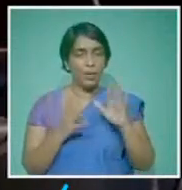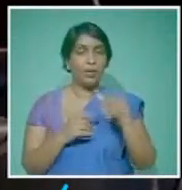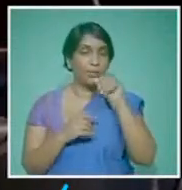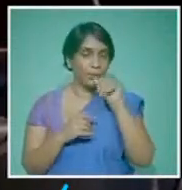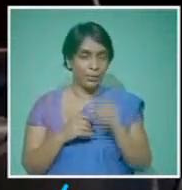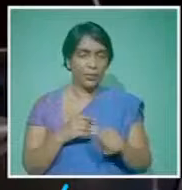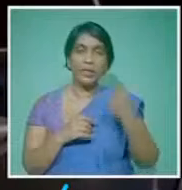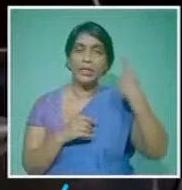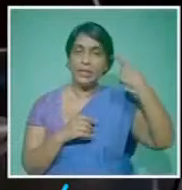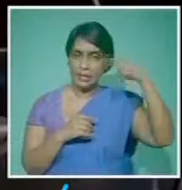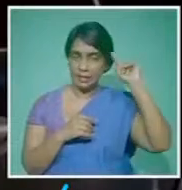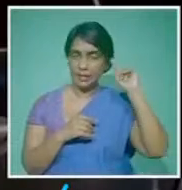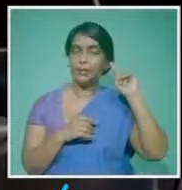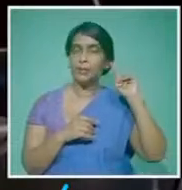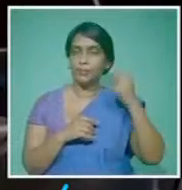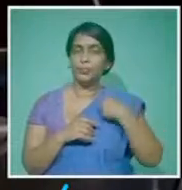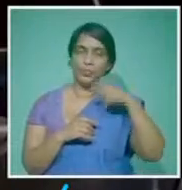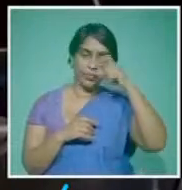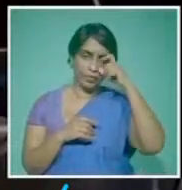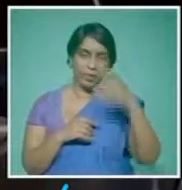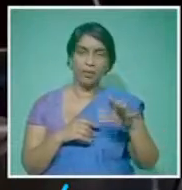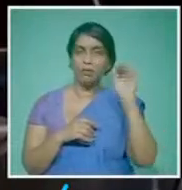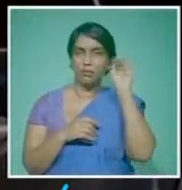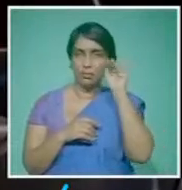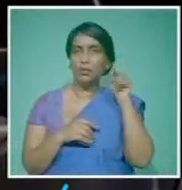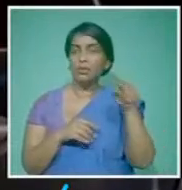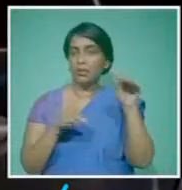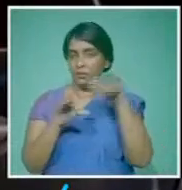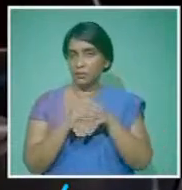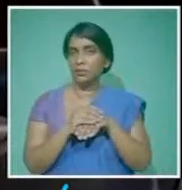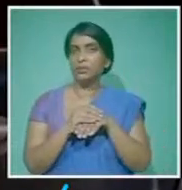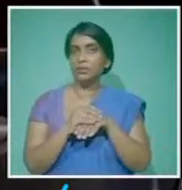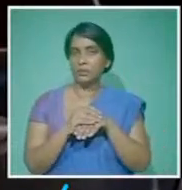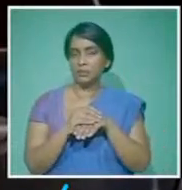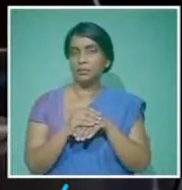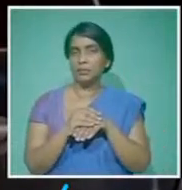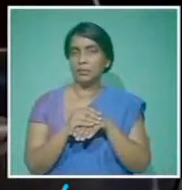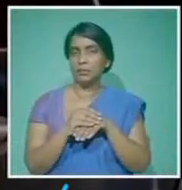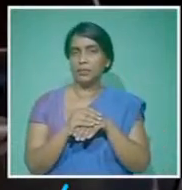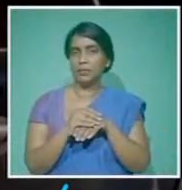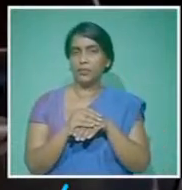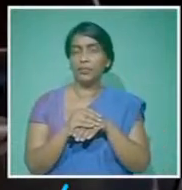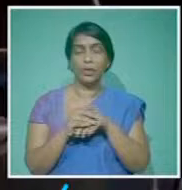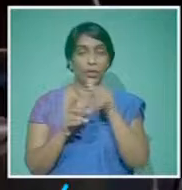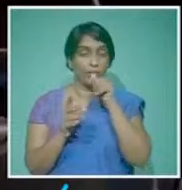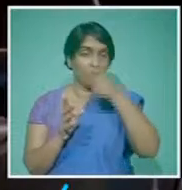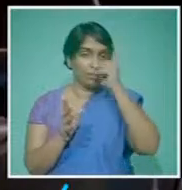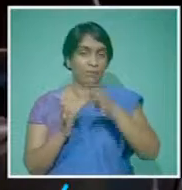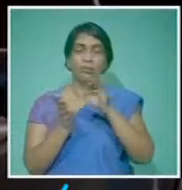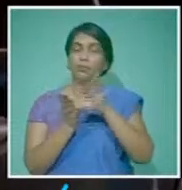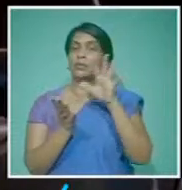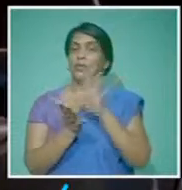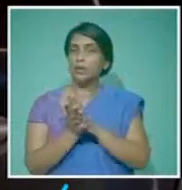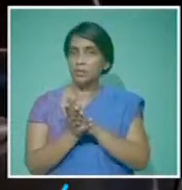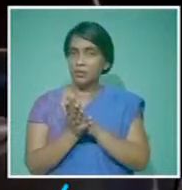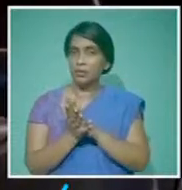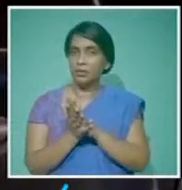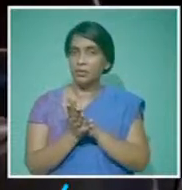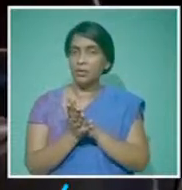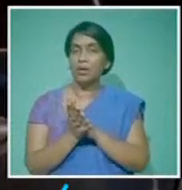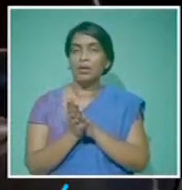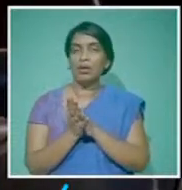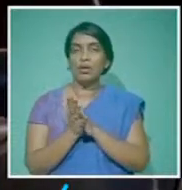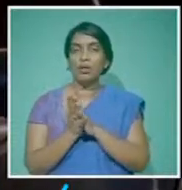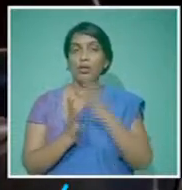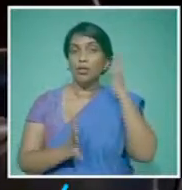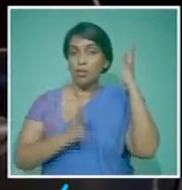වශයෙන්ම ඊයේ මම දැක්ක වාර්තාවක් ඒකේ තුල නිර්දේශ කළා තියෙන්නේ